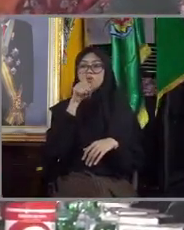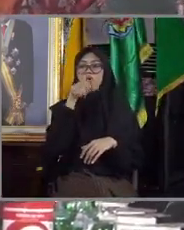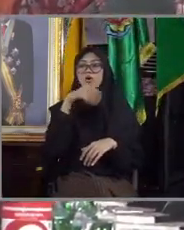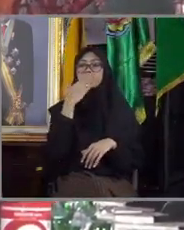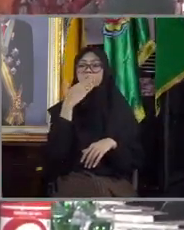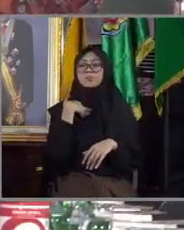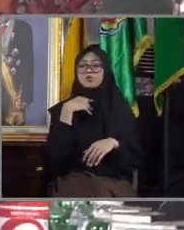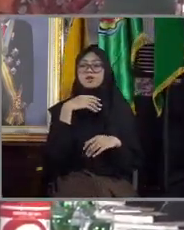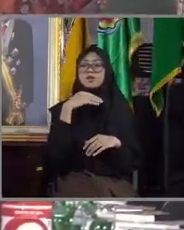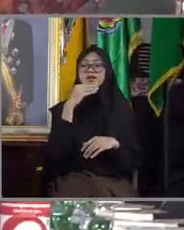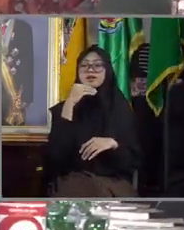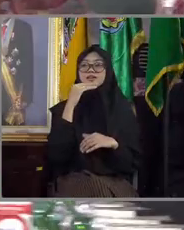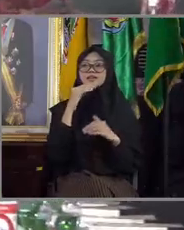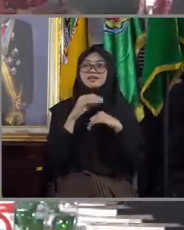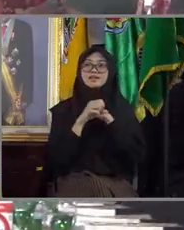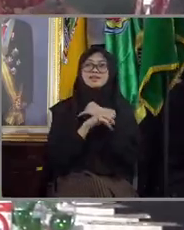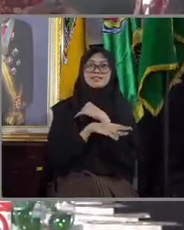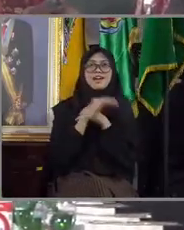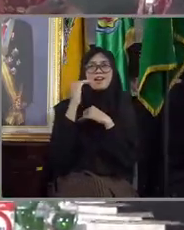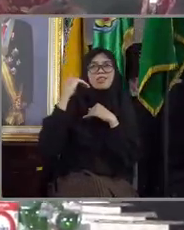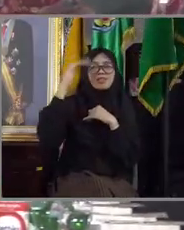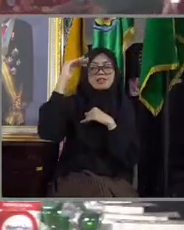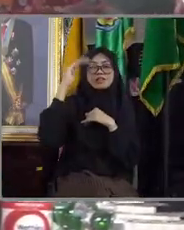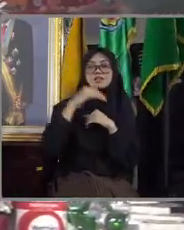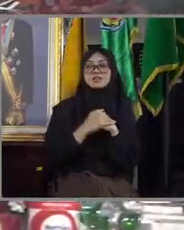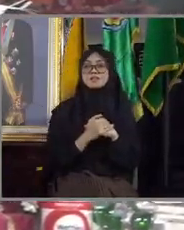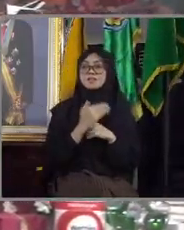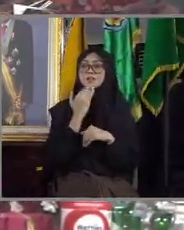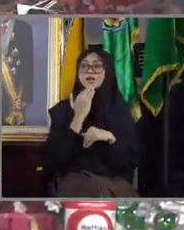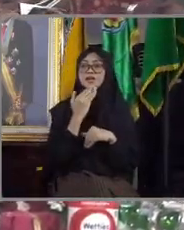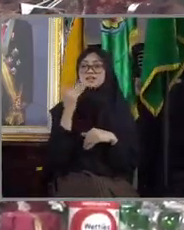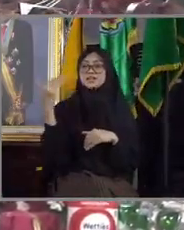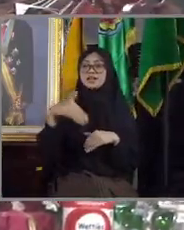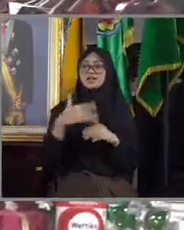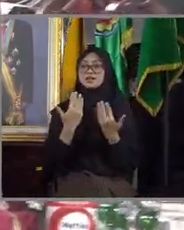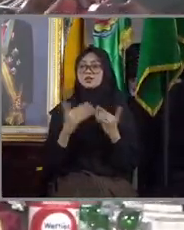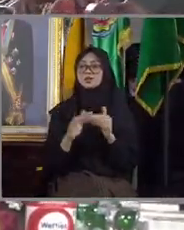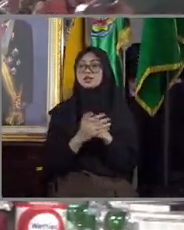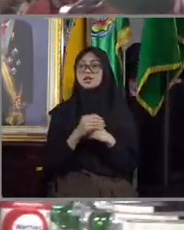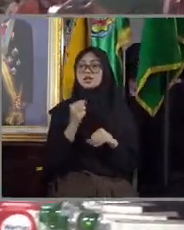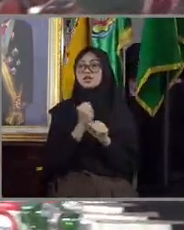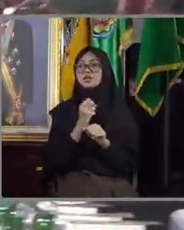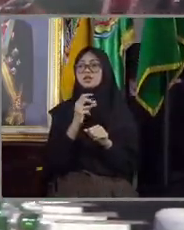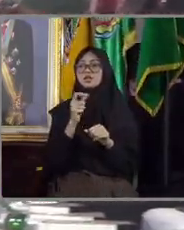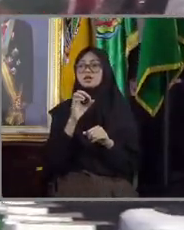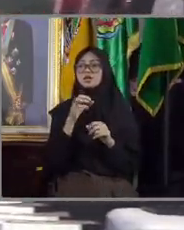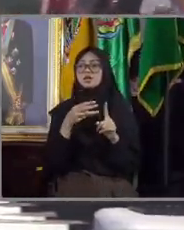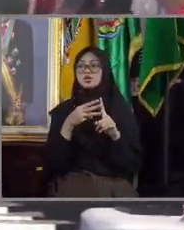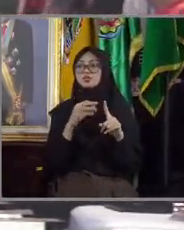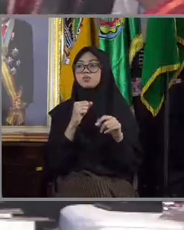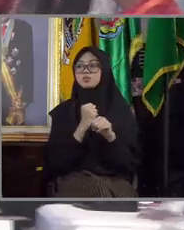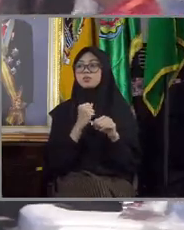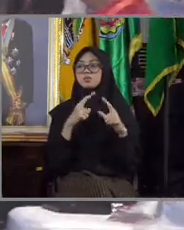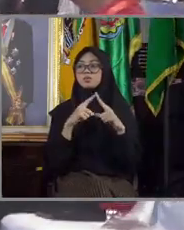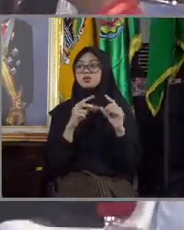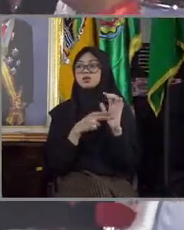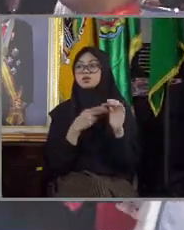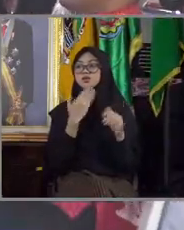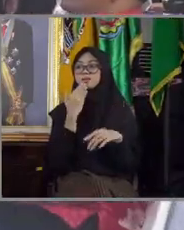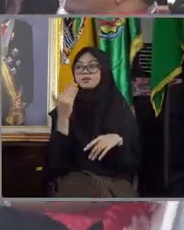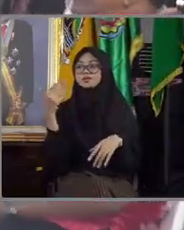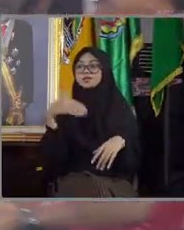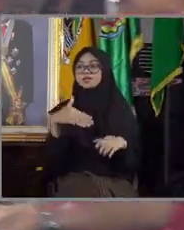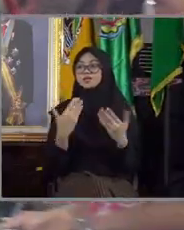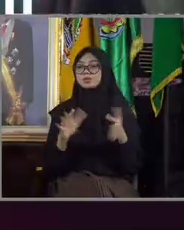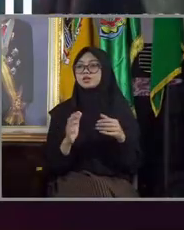tinggi. Makasih seluruh Forkompimdanya hadir. Gerobokan, terima kasih. Bapak Ibu, boleh paparan saya